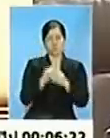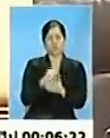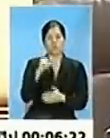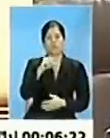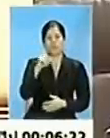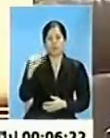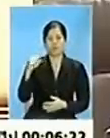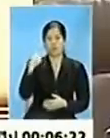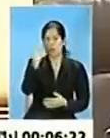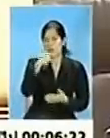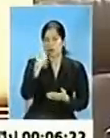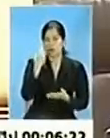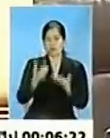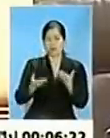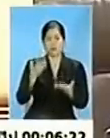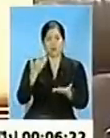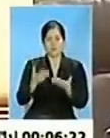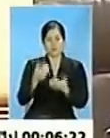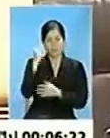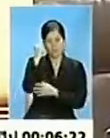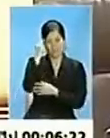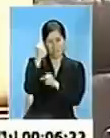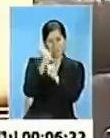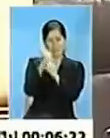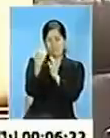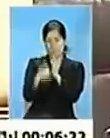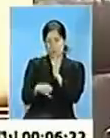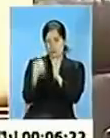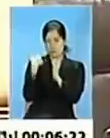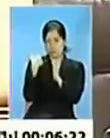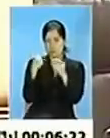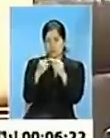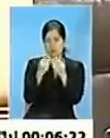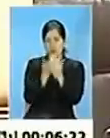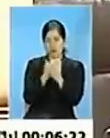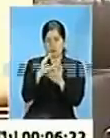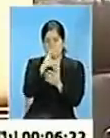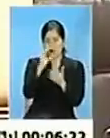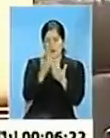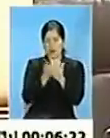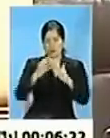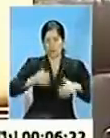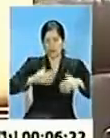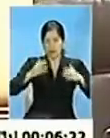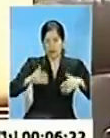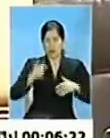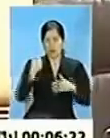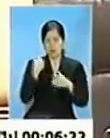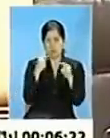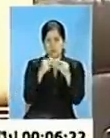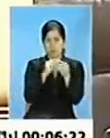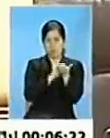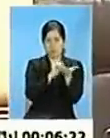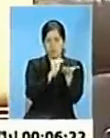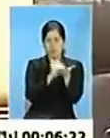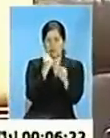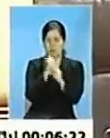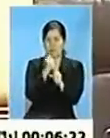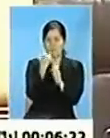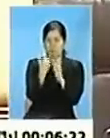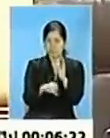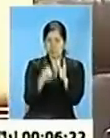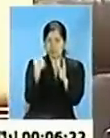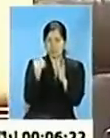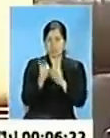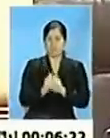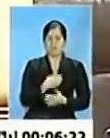ทนราษฎรหากินกับบ่อนการพนันขอให้มันวิบัติให้หายนะอย่